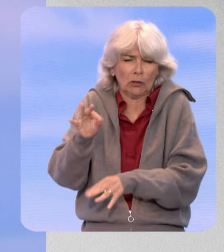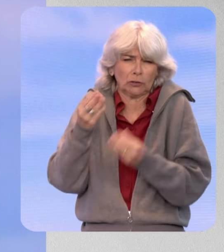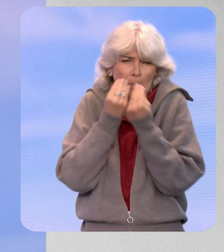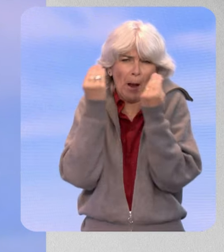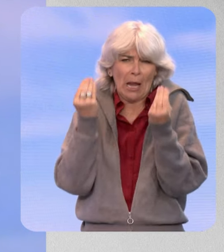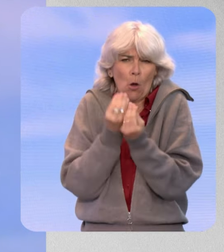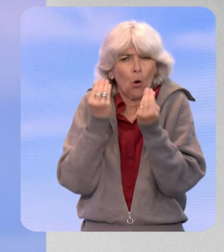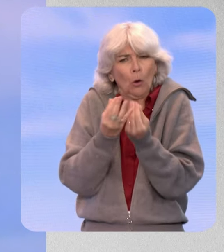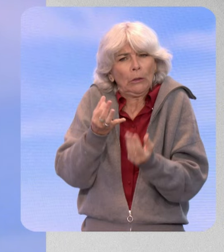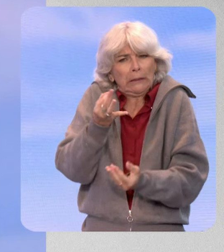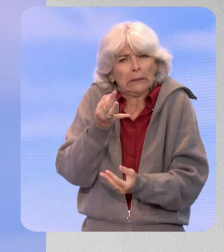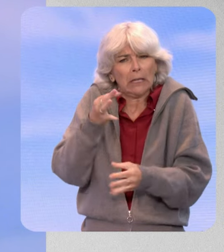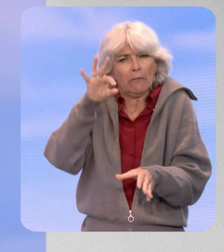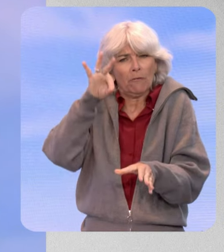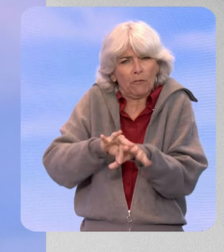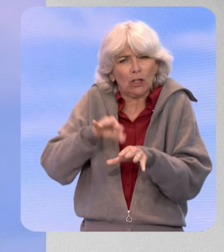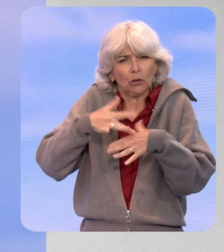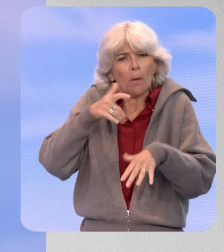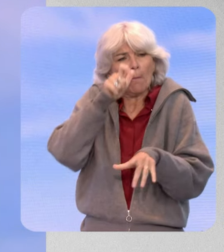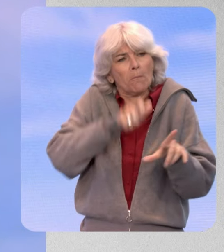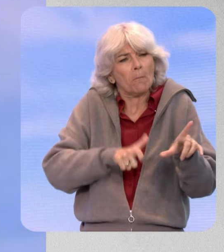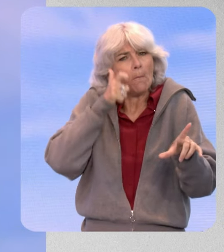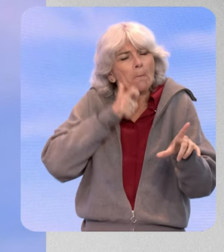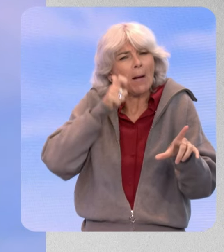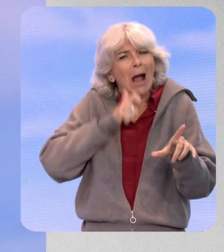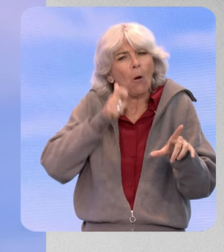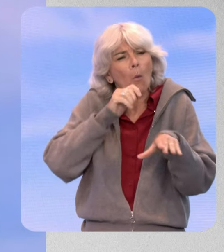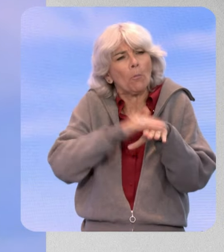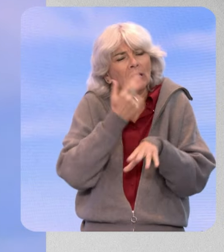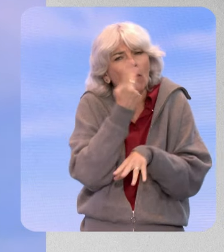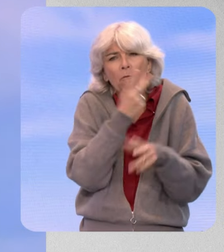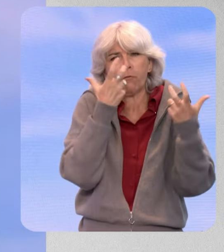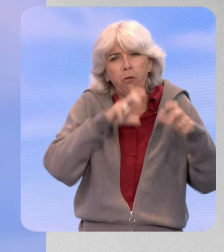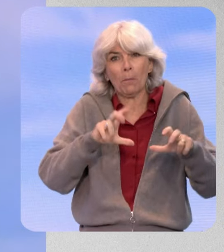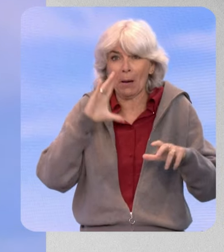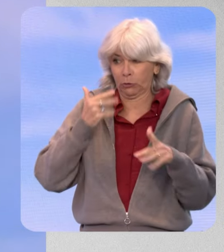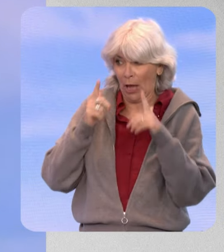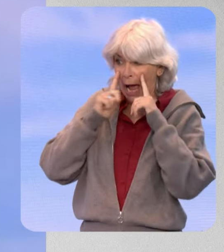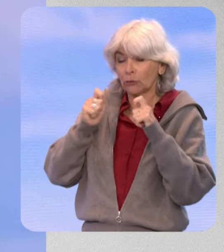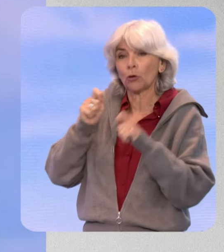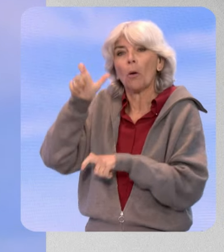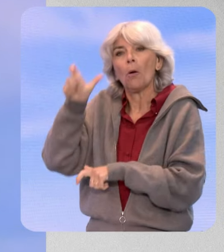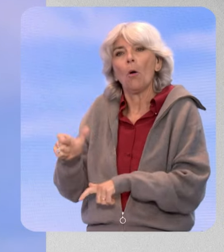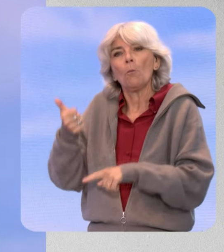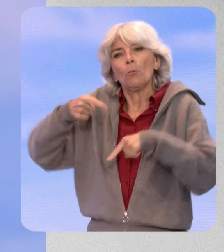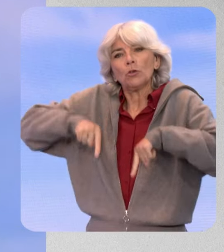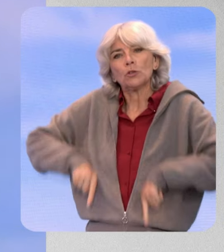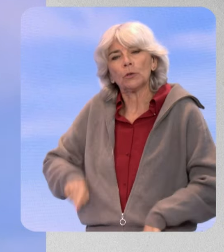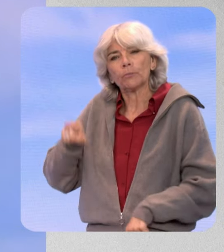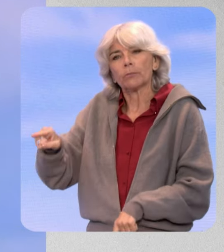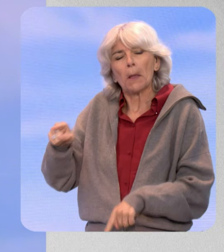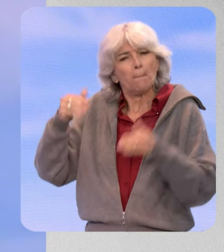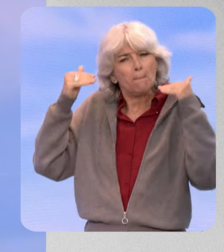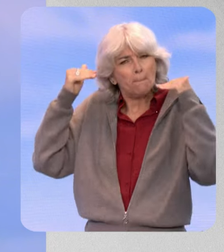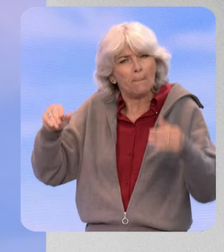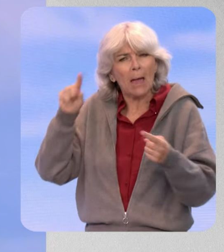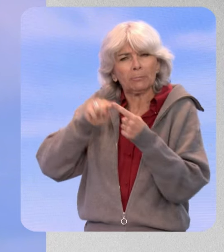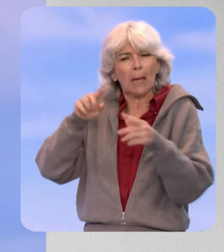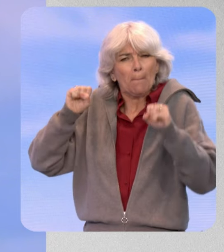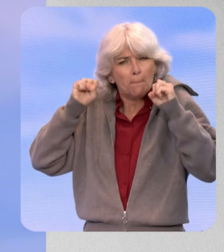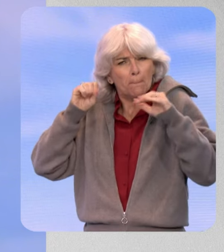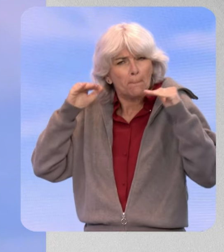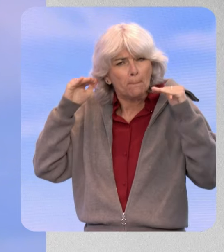Et ils se sont prononcés, les Français. Emmanuel Macron et sa politique, ils n'en veulent plus. Donc nous, on sera vigilants. Si M. Barnier reprend les mêmes thèmes, les mêmes actions,